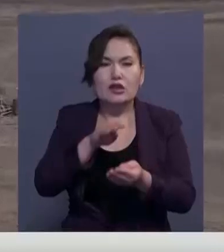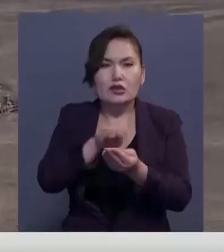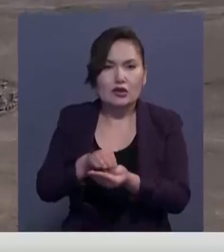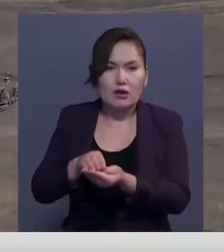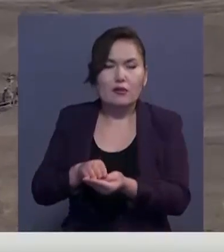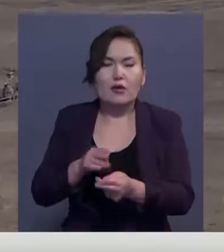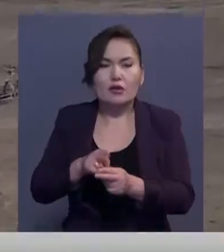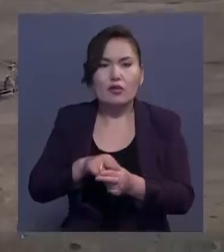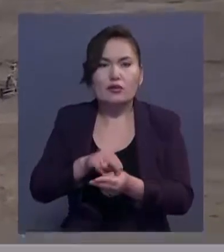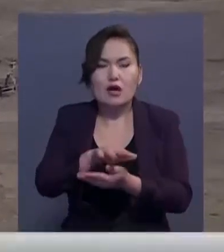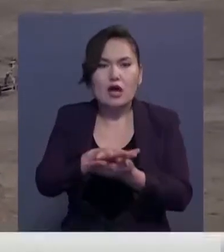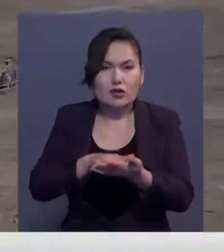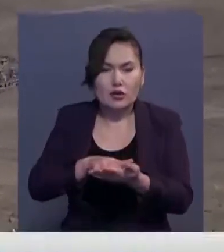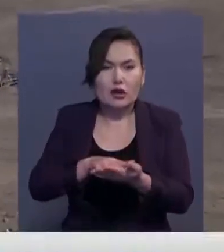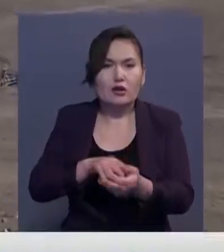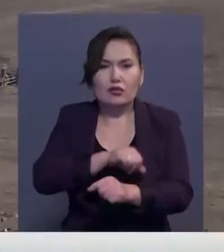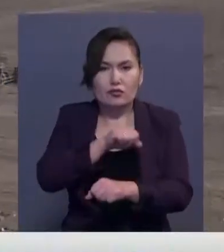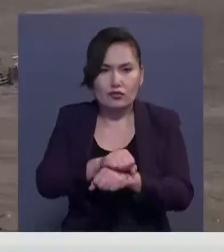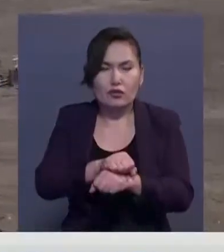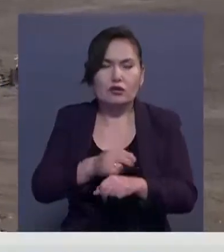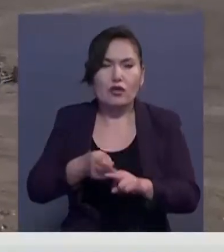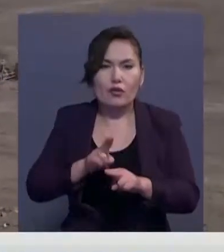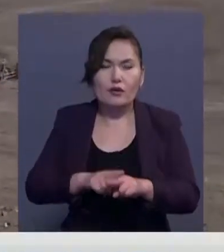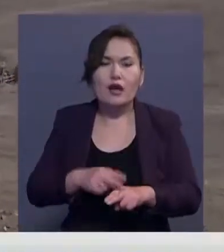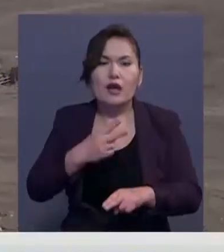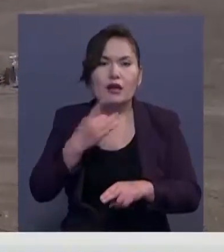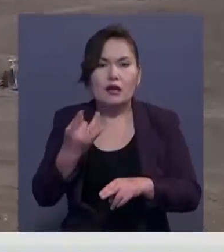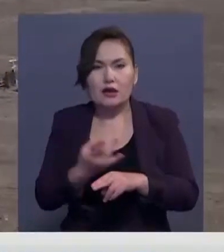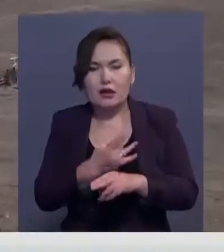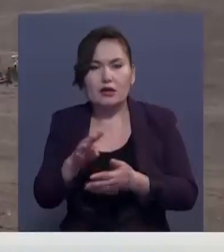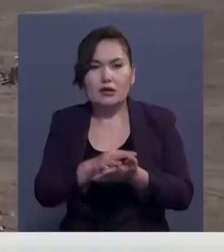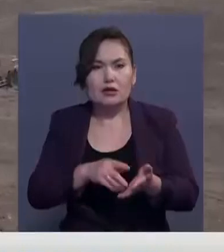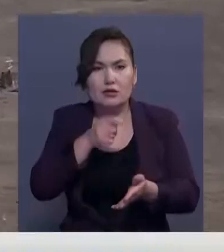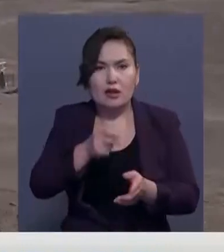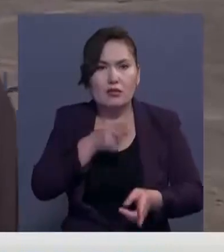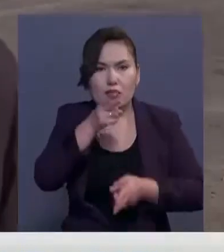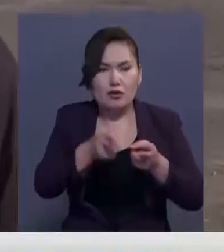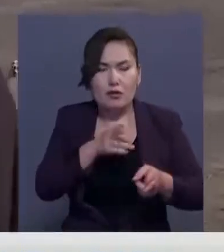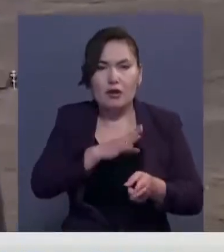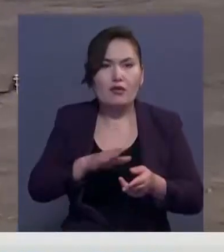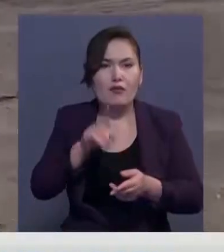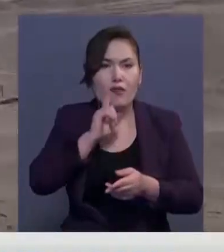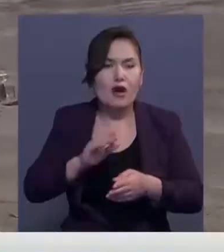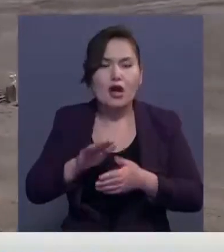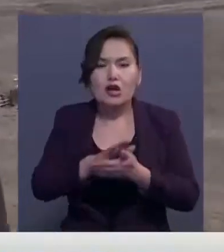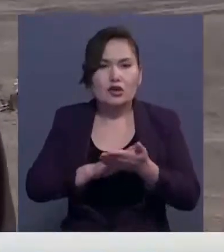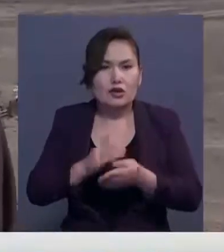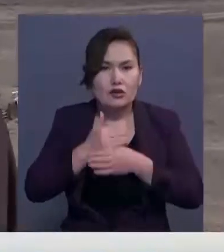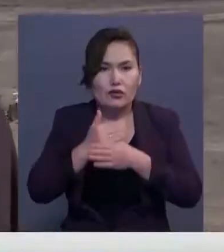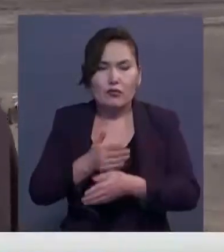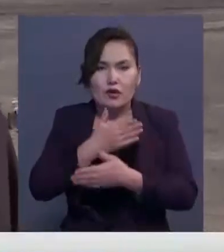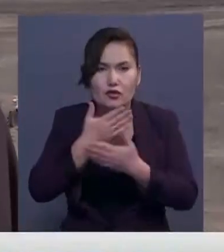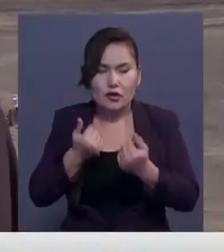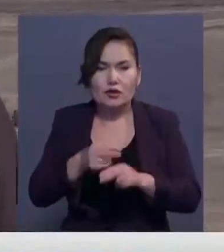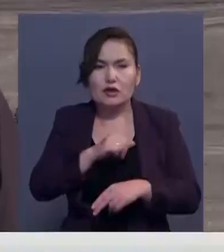жерлемені сұранамыз. Қағаз жүзінде екі-үш рет апарып жазғанбыз, бергенбіз, ешқандай результат болмай жатыр. Мінекей